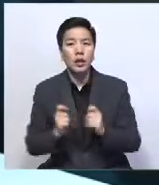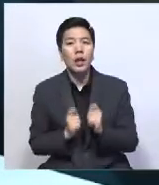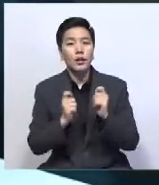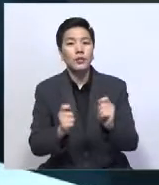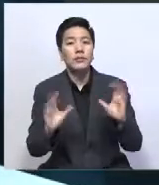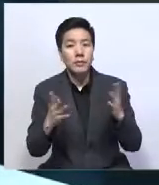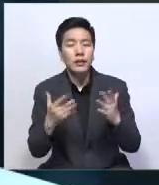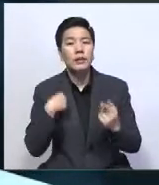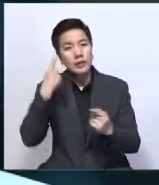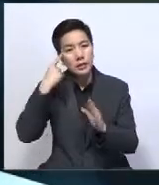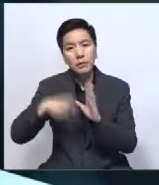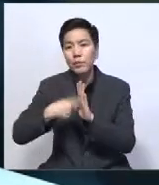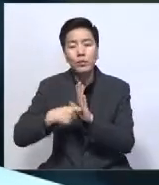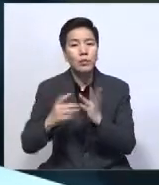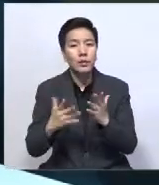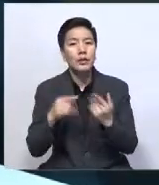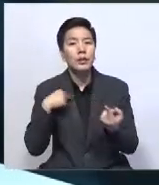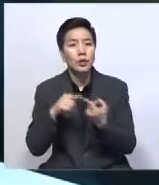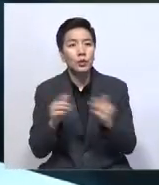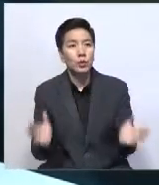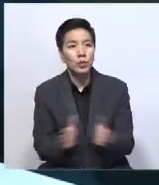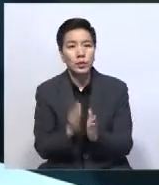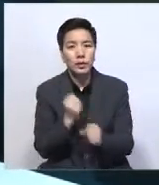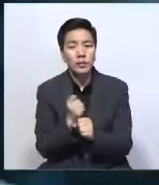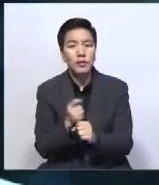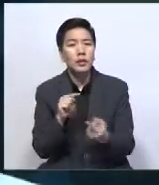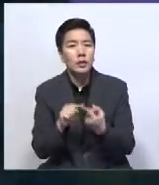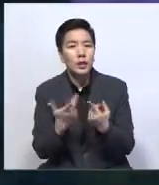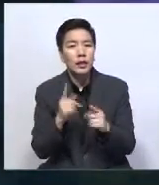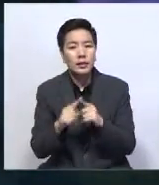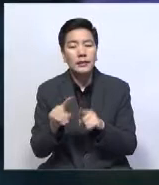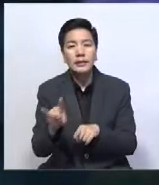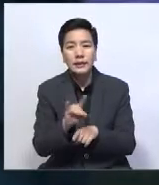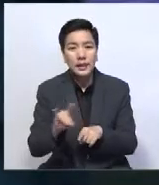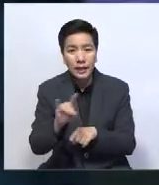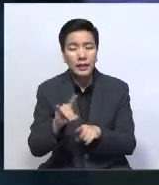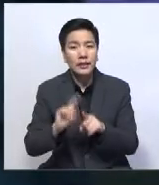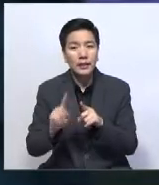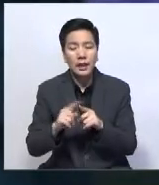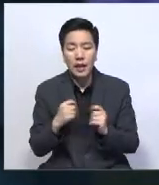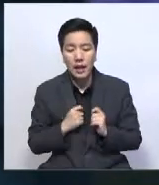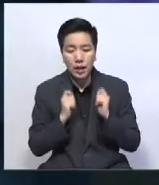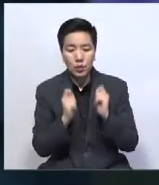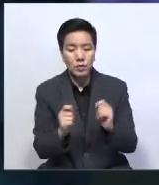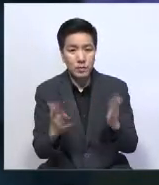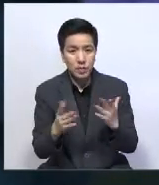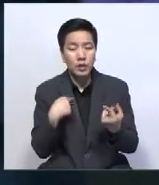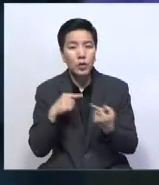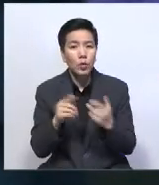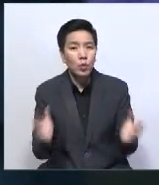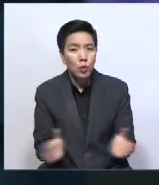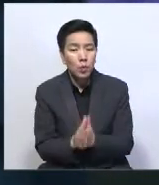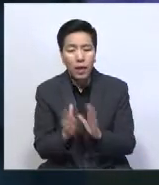ไม่ได้รับอนุญาตและไม่มีเหตุสมควรร่วมกันมีไว้ในครอบครองซึ่งซากสัตว์ป่าคุ้มครองโดยมิได้รับอนุญาตร่ว